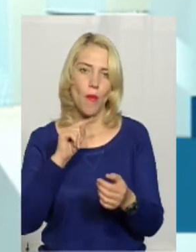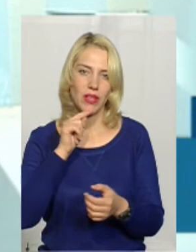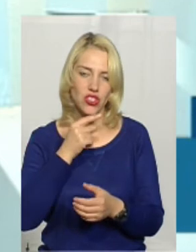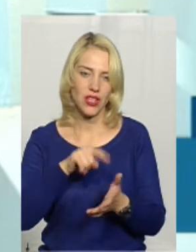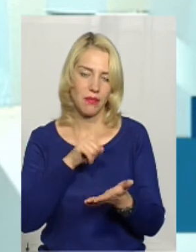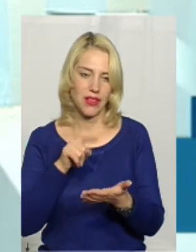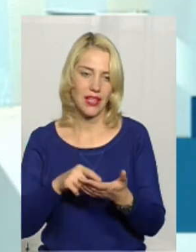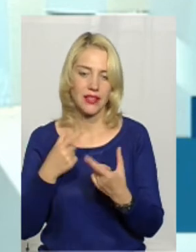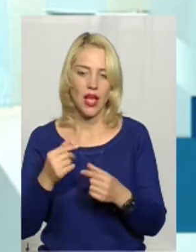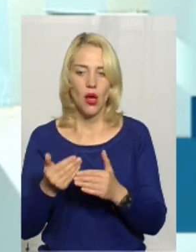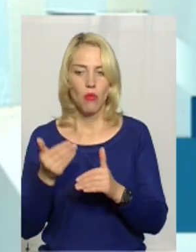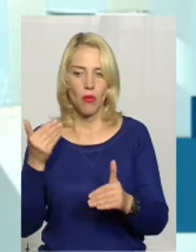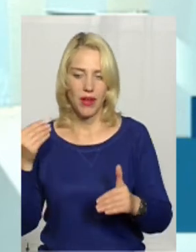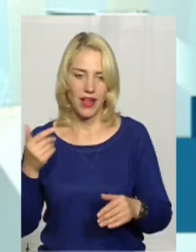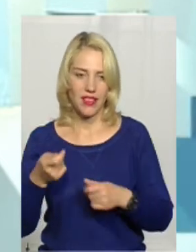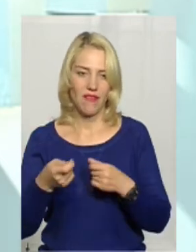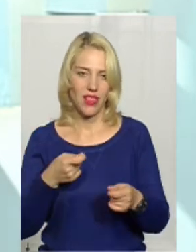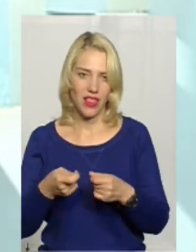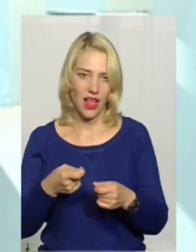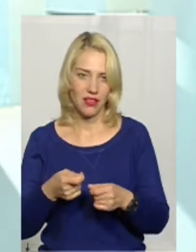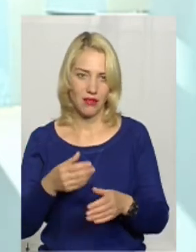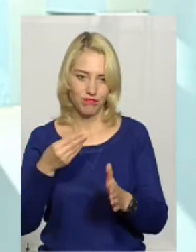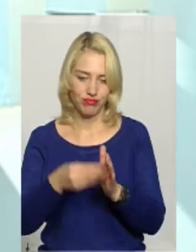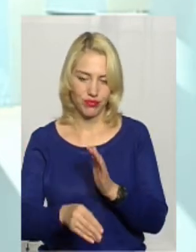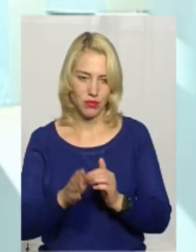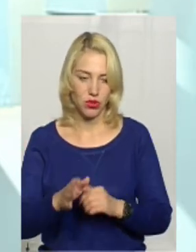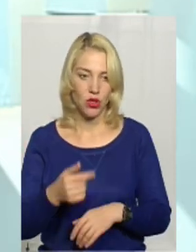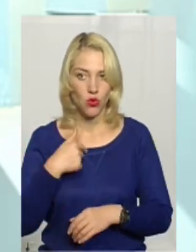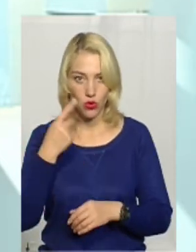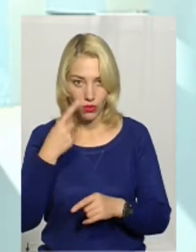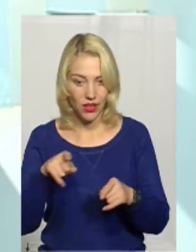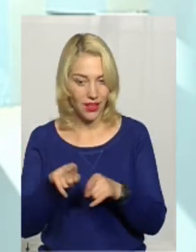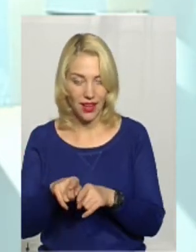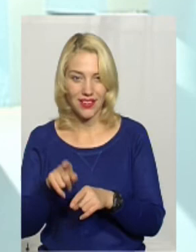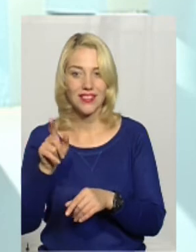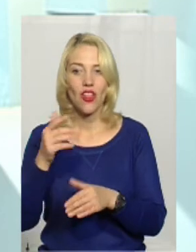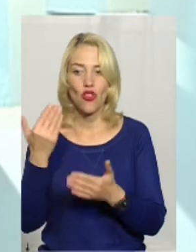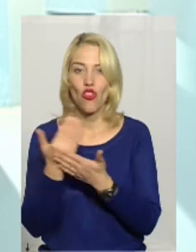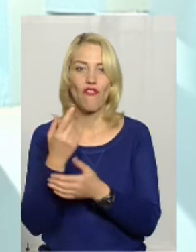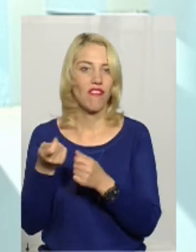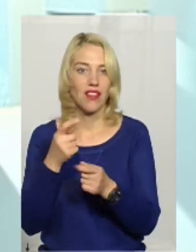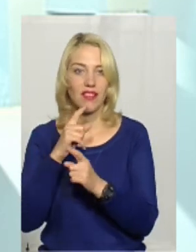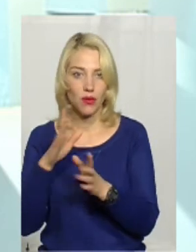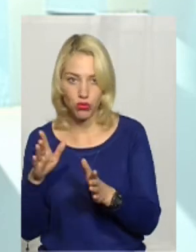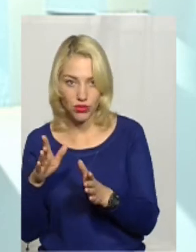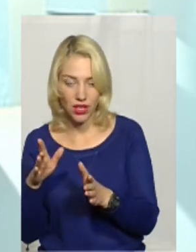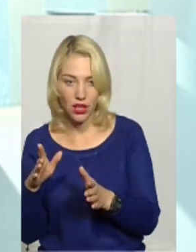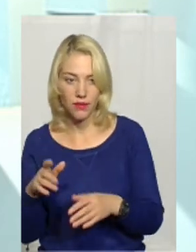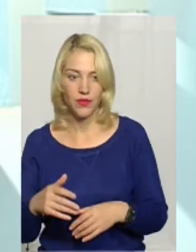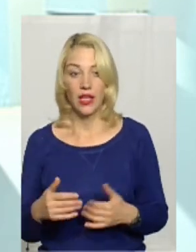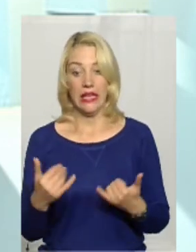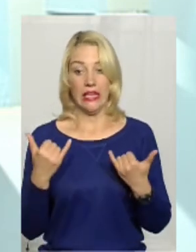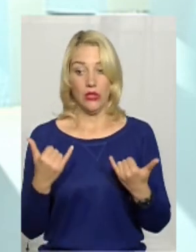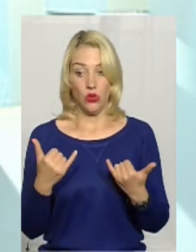попередня влада їздила по аграріях, як хотіла. Ми думали, що це буде не так. Ми сьогодні вийшли, ну,